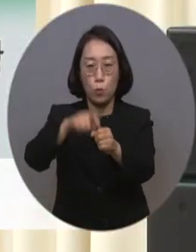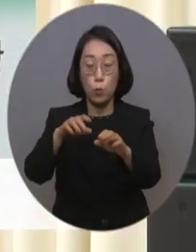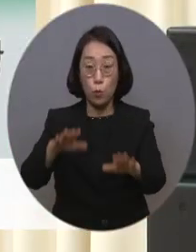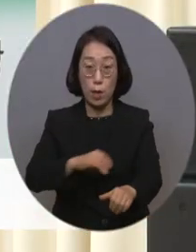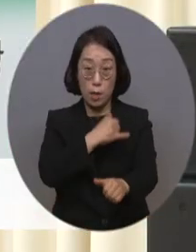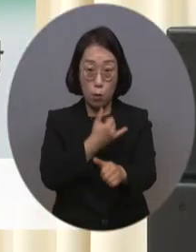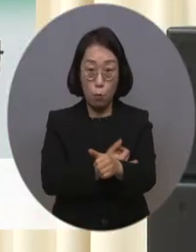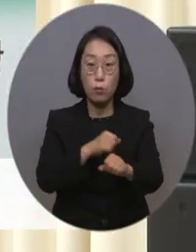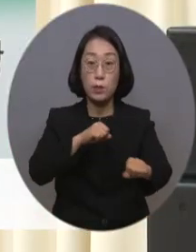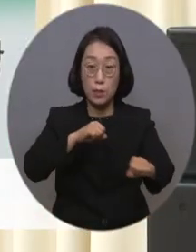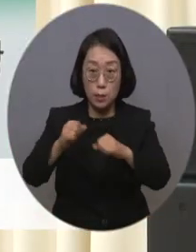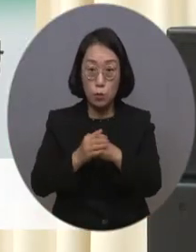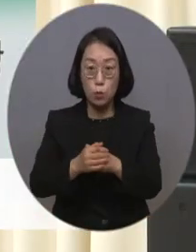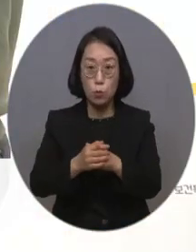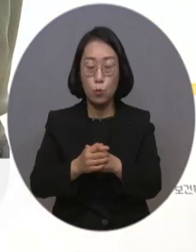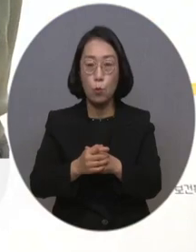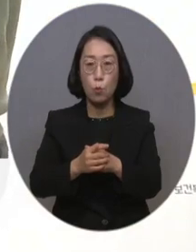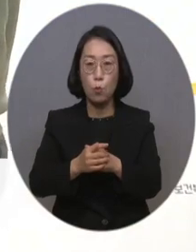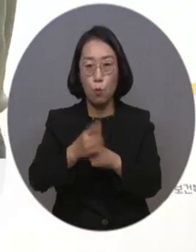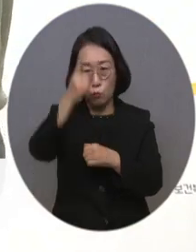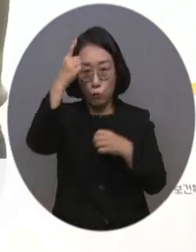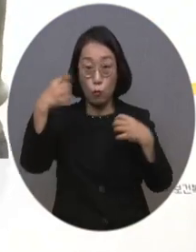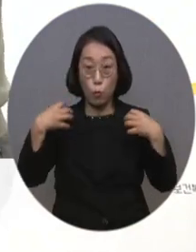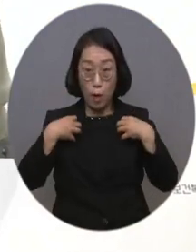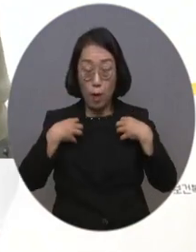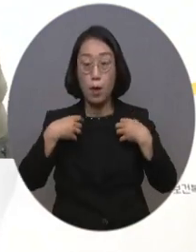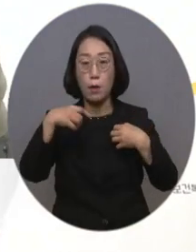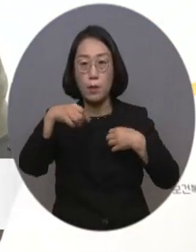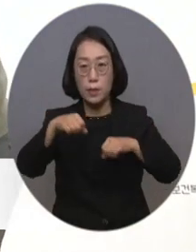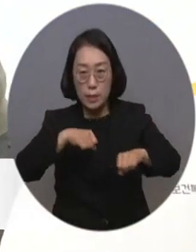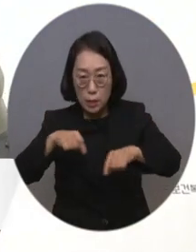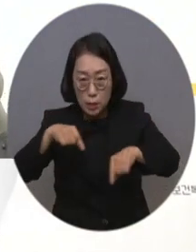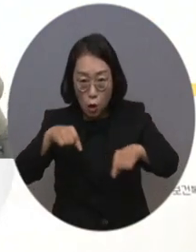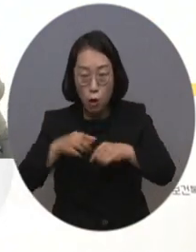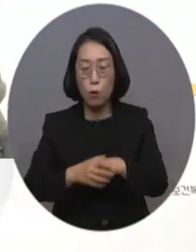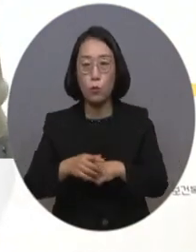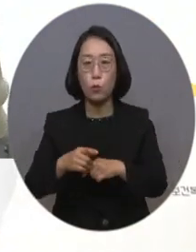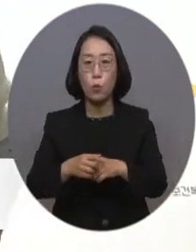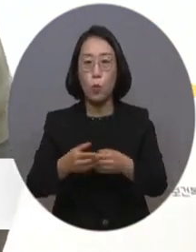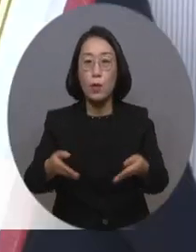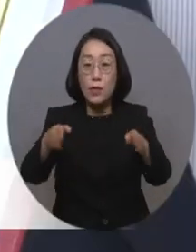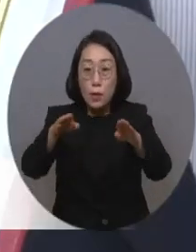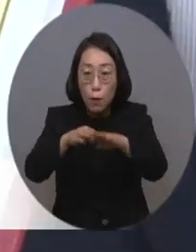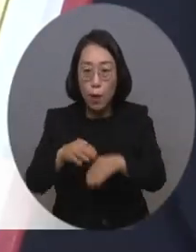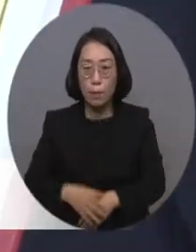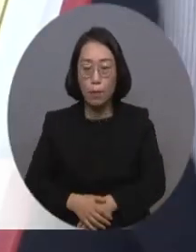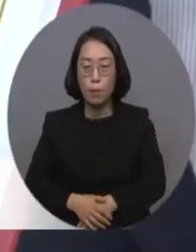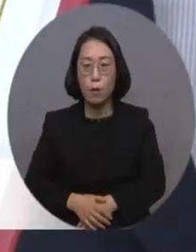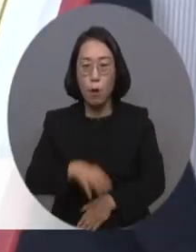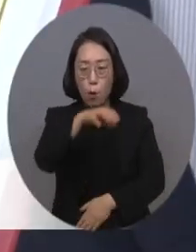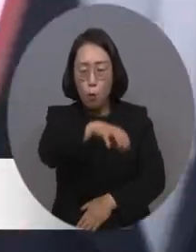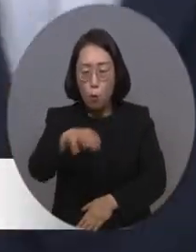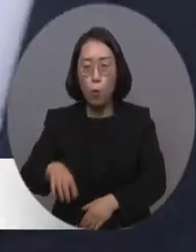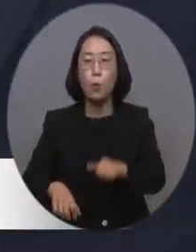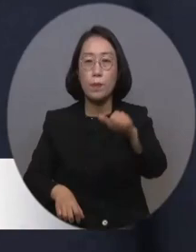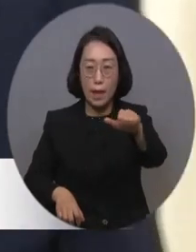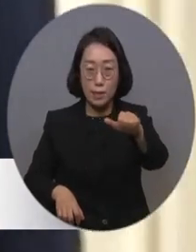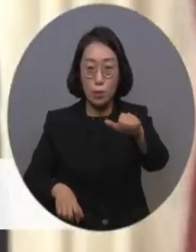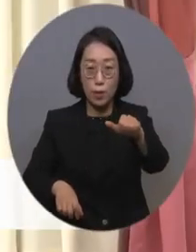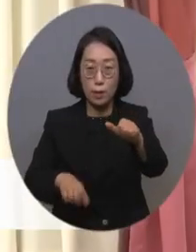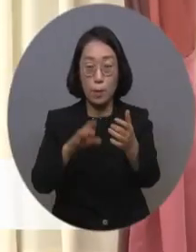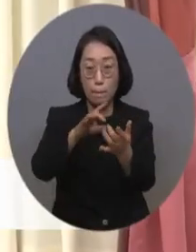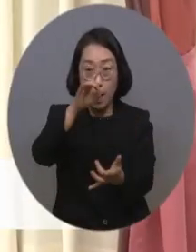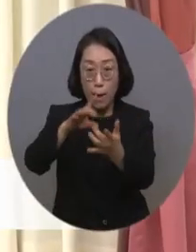인권 실천과 국회의정, 민간기업, 공공기관, 기초자치 총 5개 부문에서